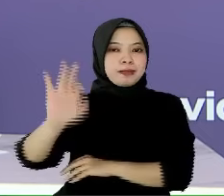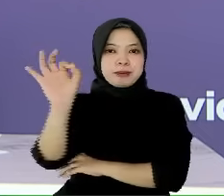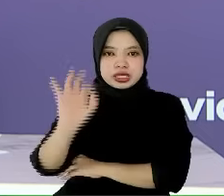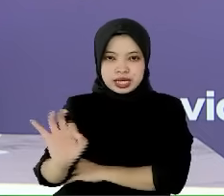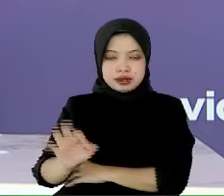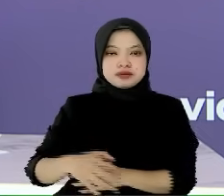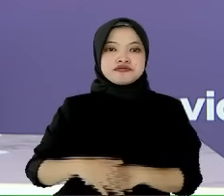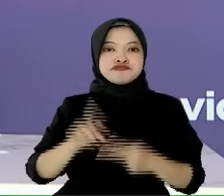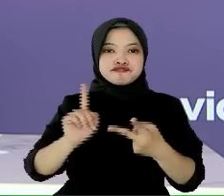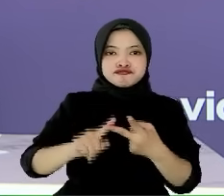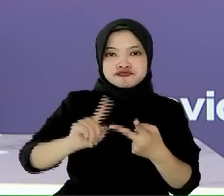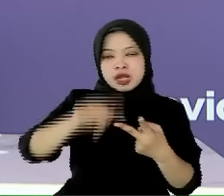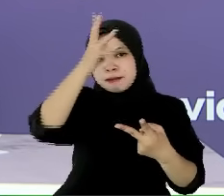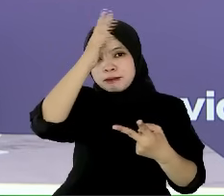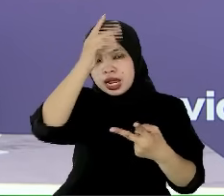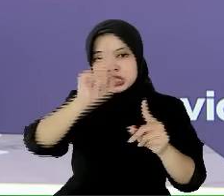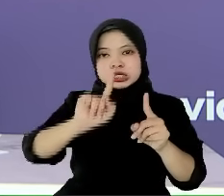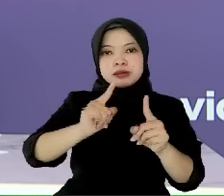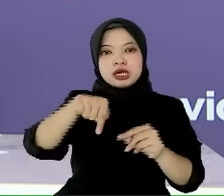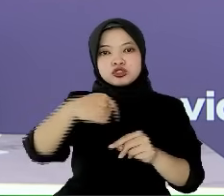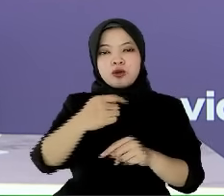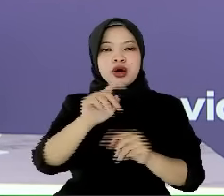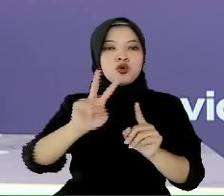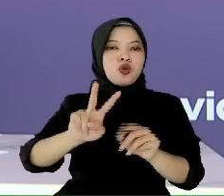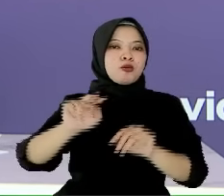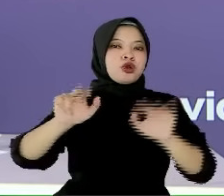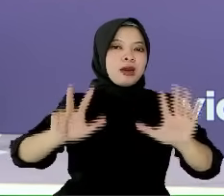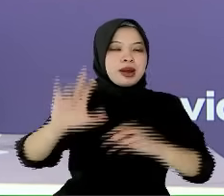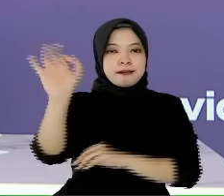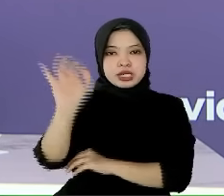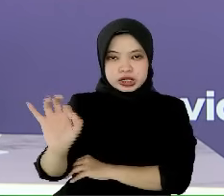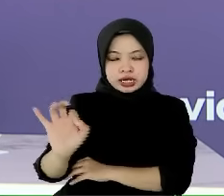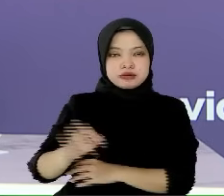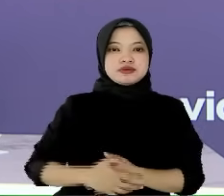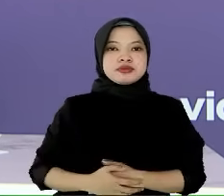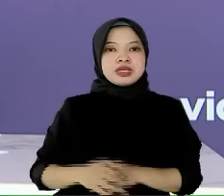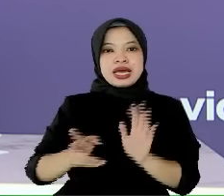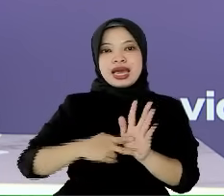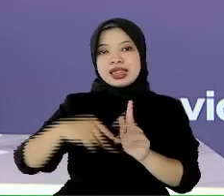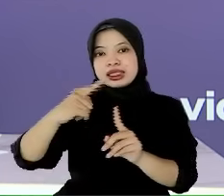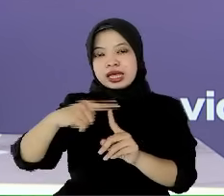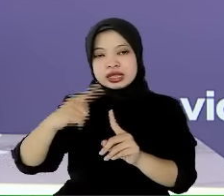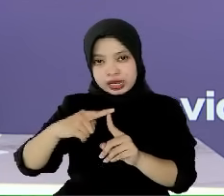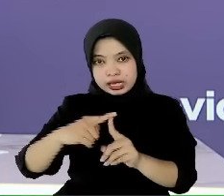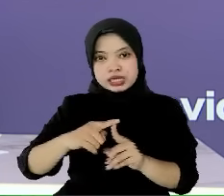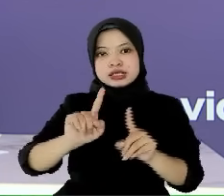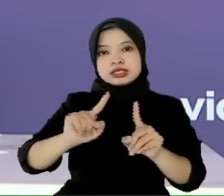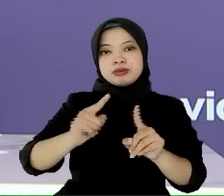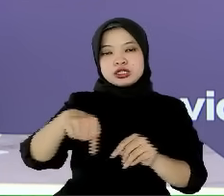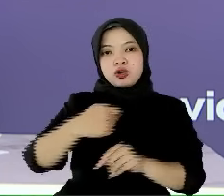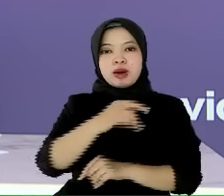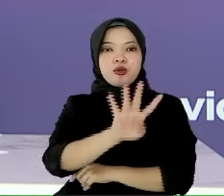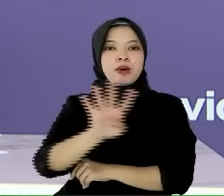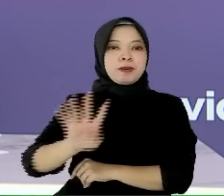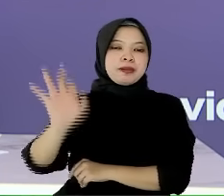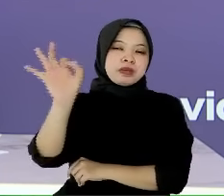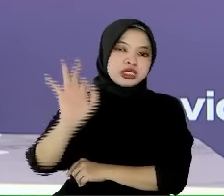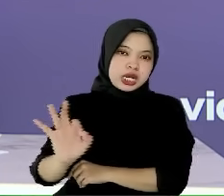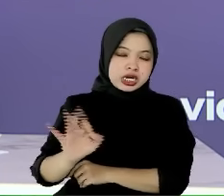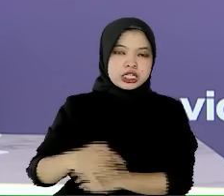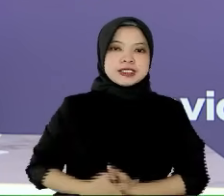15,84%, kemudian Bali sebesar 11,28%, dan NTT sebesar